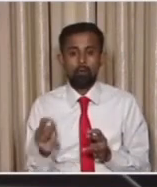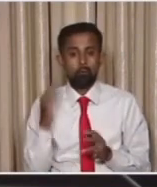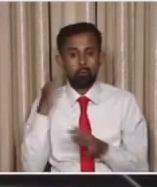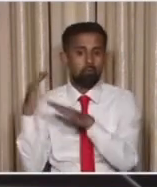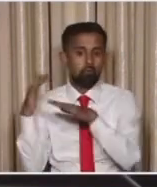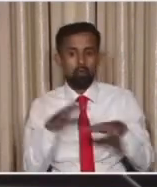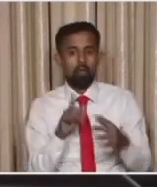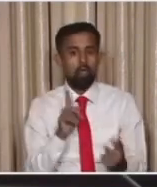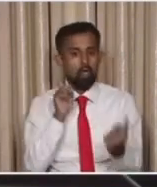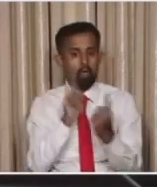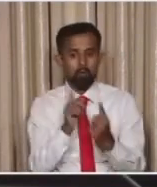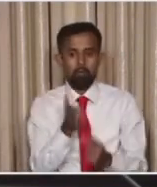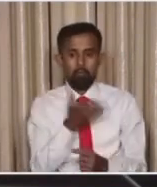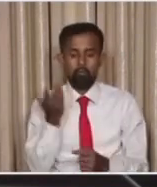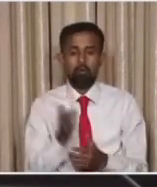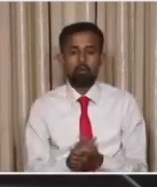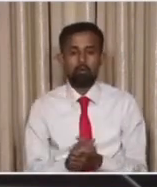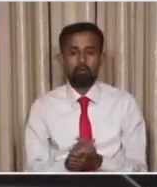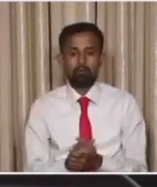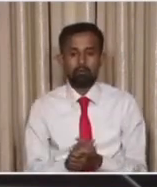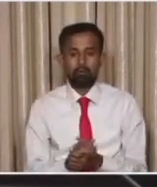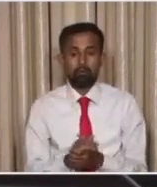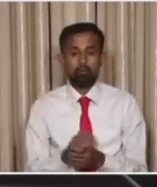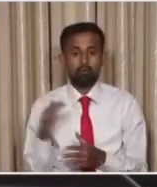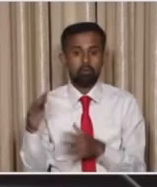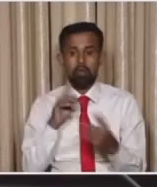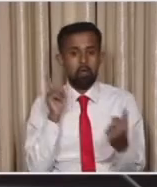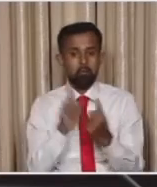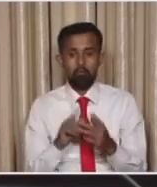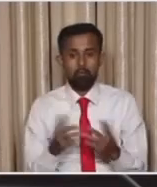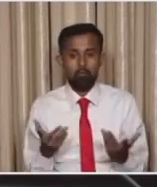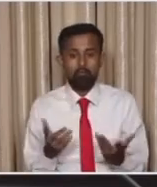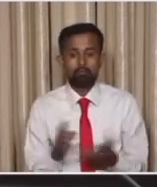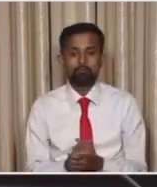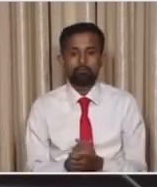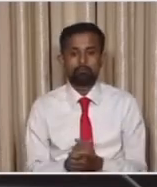මහජනතාව හම්බෙන්න පුළුවන්. ඒ නිසා එතුමලා කොළඹ වෙලා ඉන්න මහජනය හම්බුනේ නැති වුණාට අපි මේ ජන